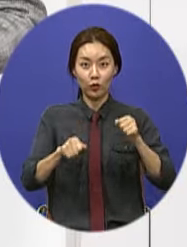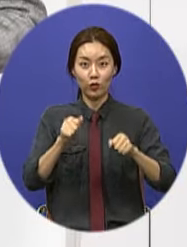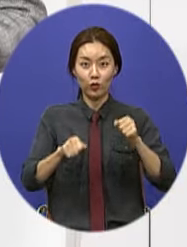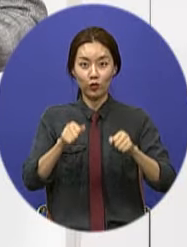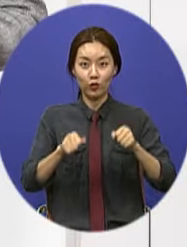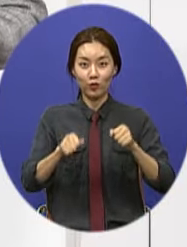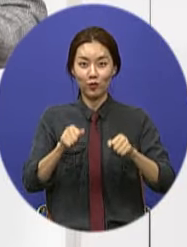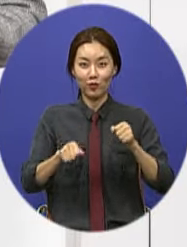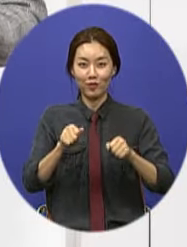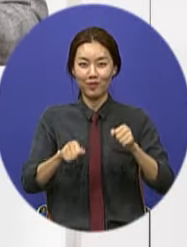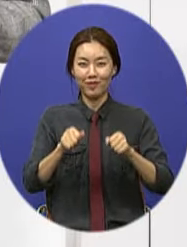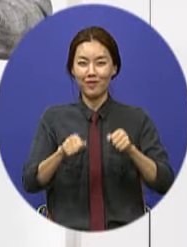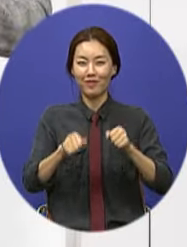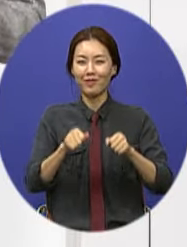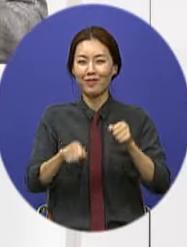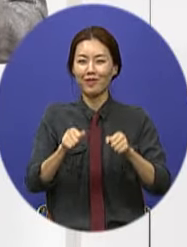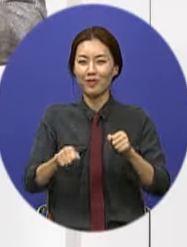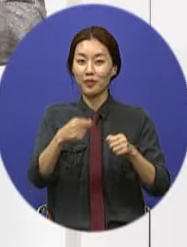두구두구두구두구